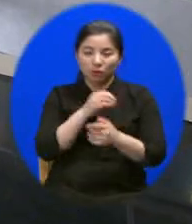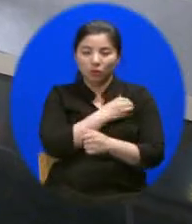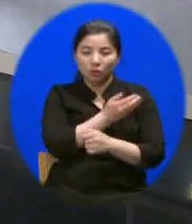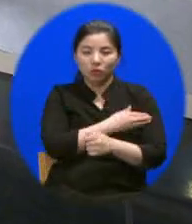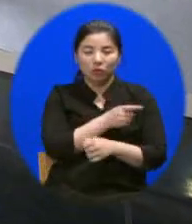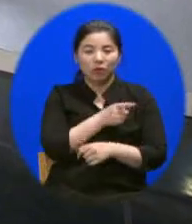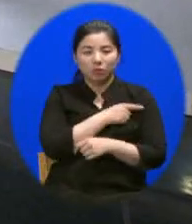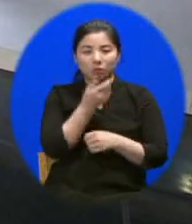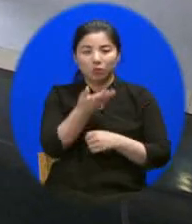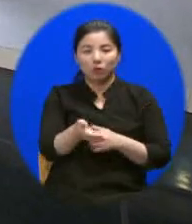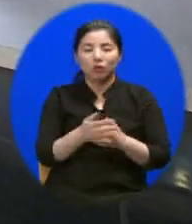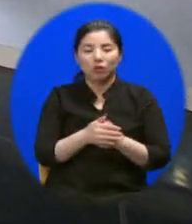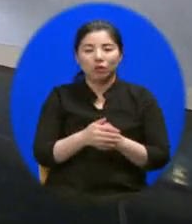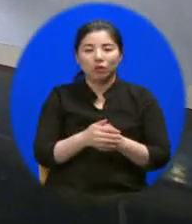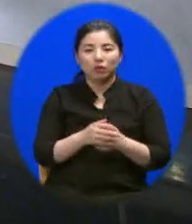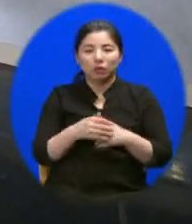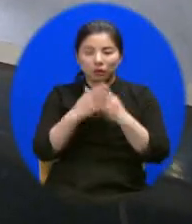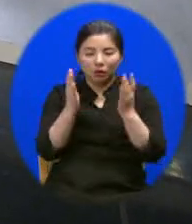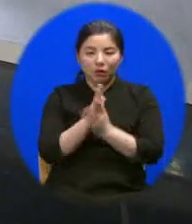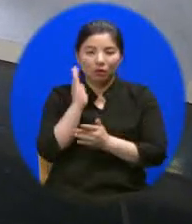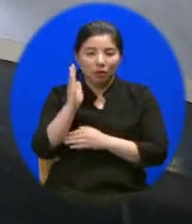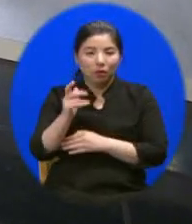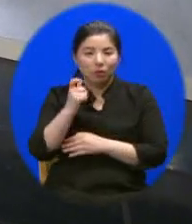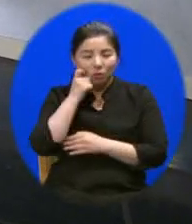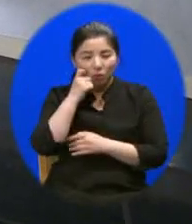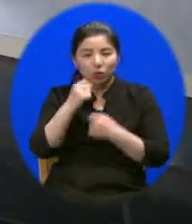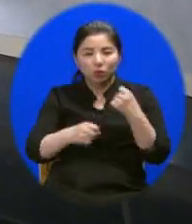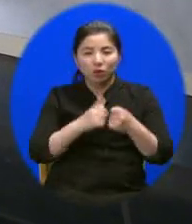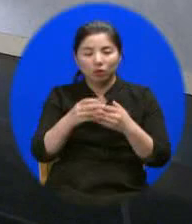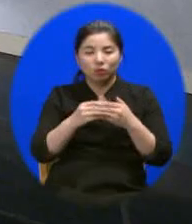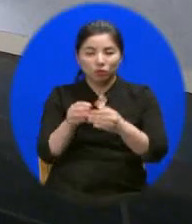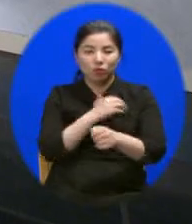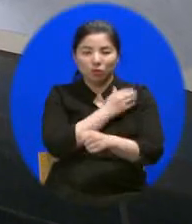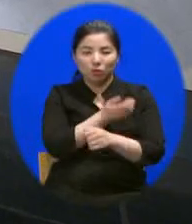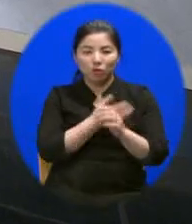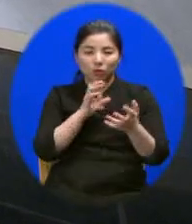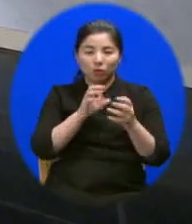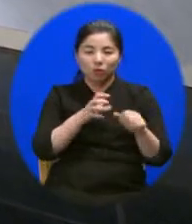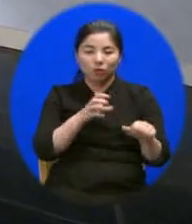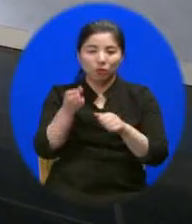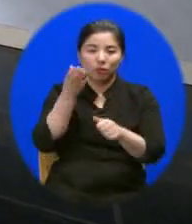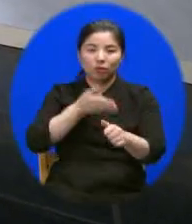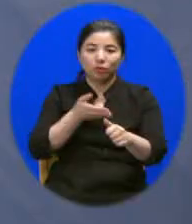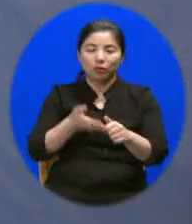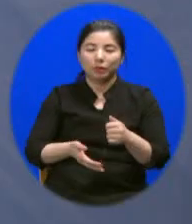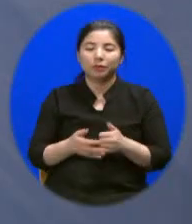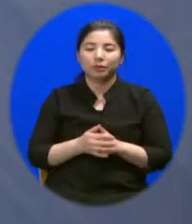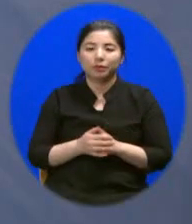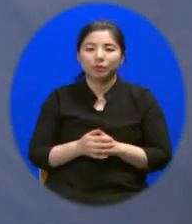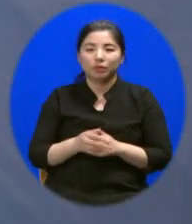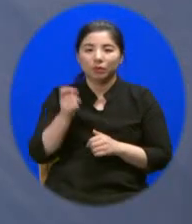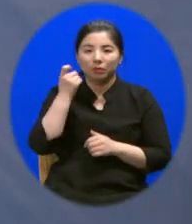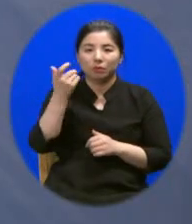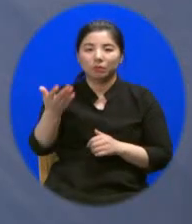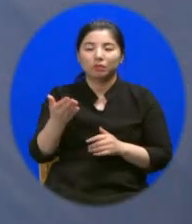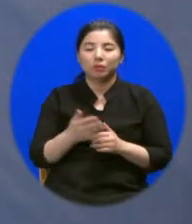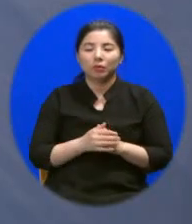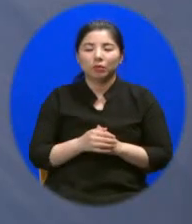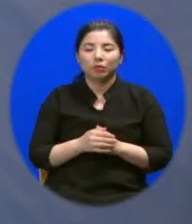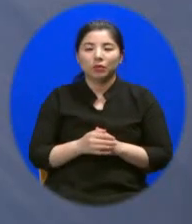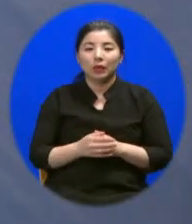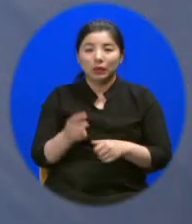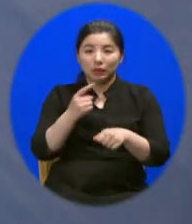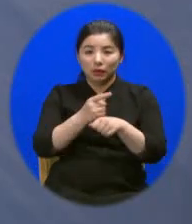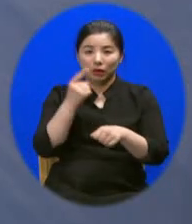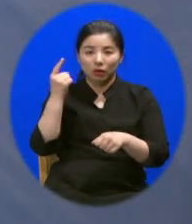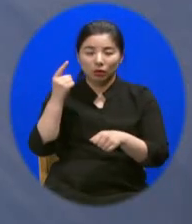있다는 점 말씀을 드리고요 못 하신 노니는 곧바로 이어지는 자유주제 주도권 토론 시간을 활용하시기 바랍니다 질문은 드리도록 하겠습니다